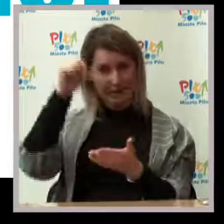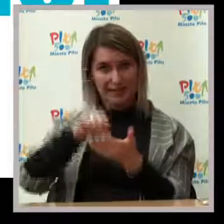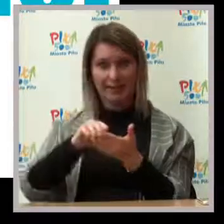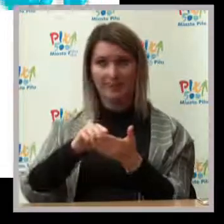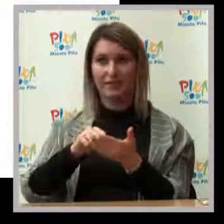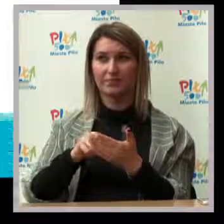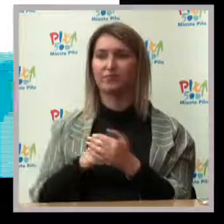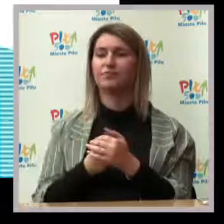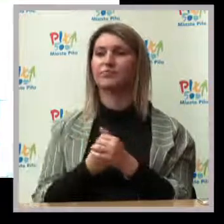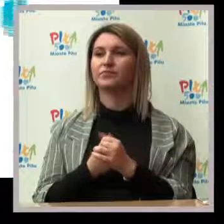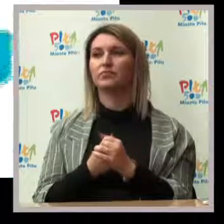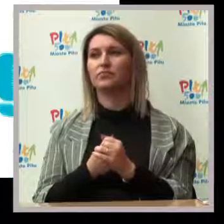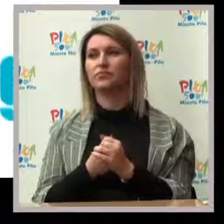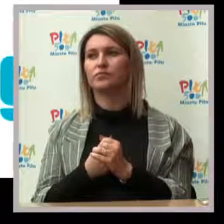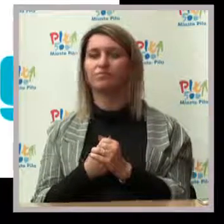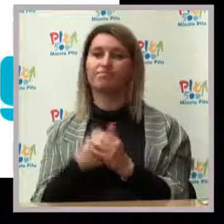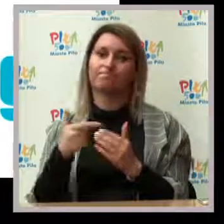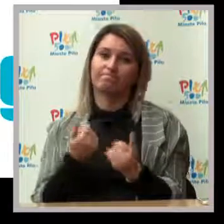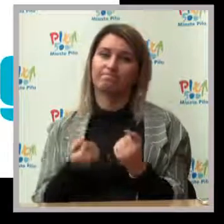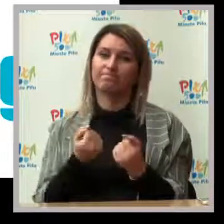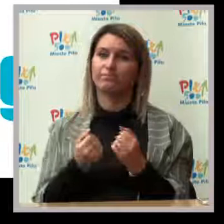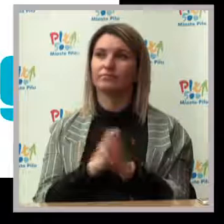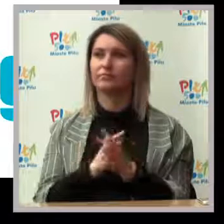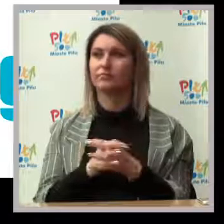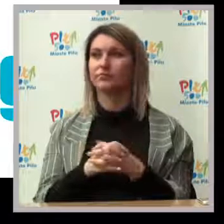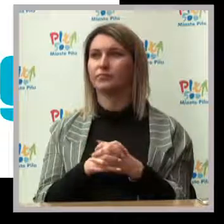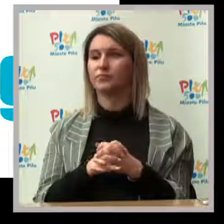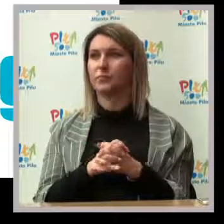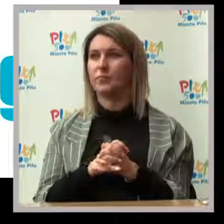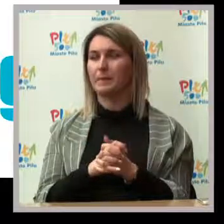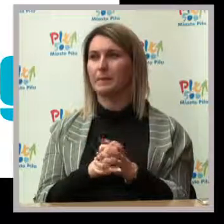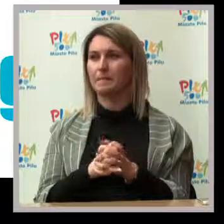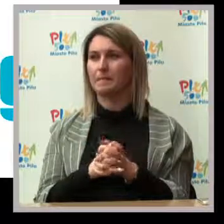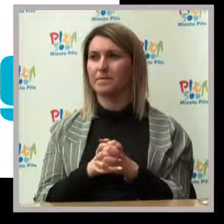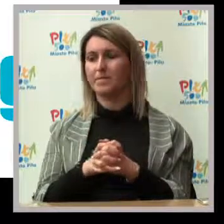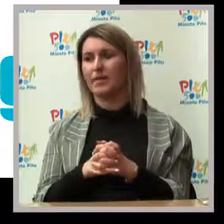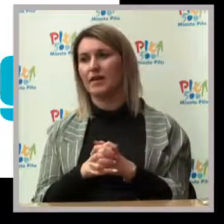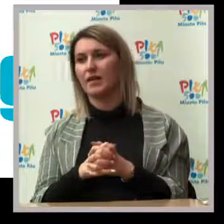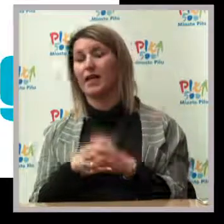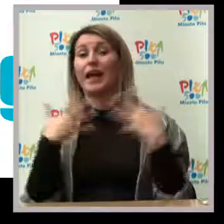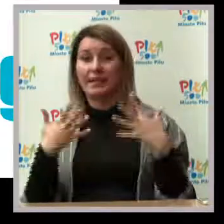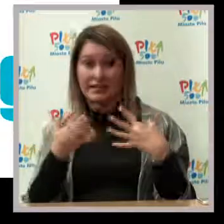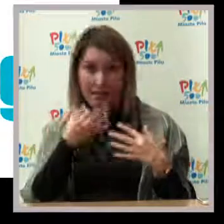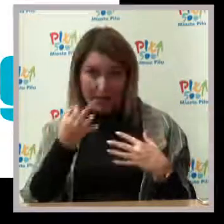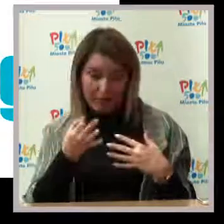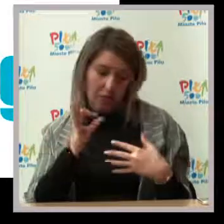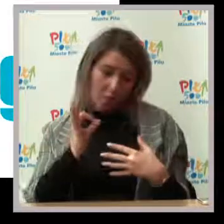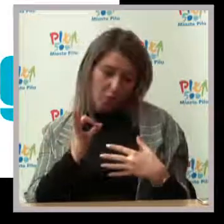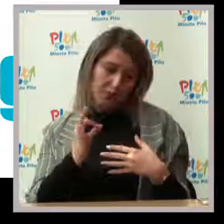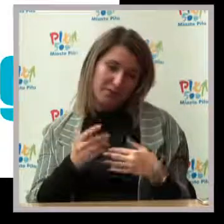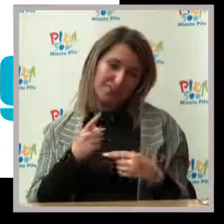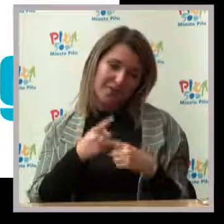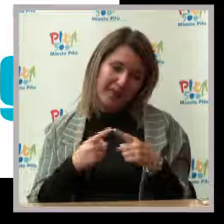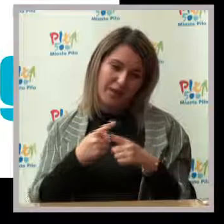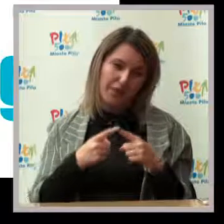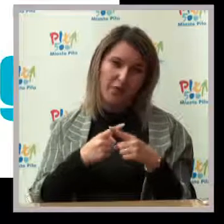więc musimy się liczyć z małymi kłopotami, ale żeby było lepiej, musi być chwilowo trudniej.